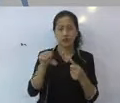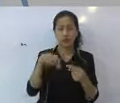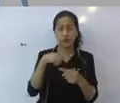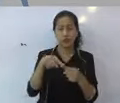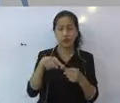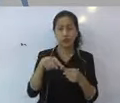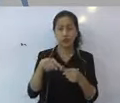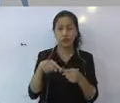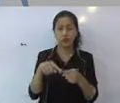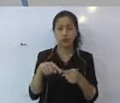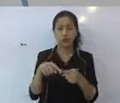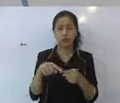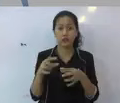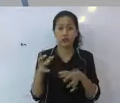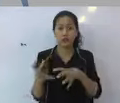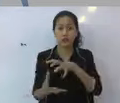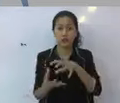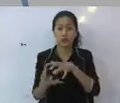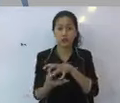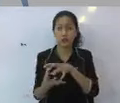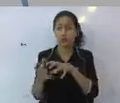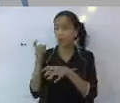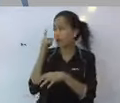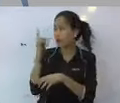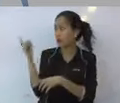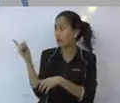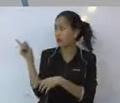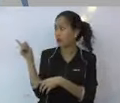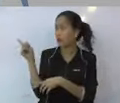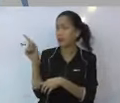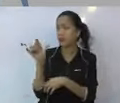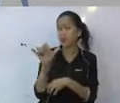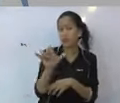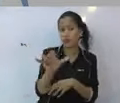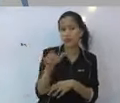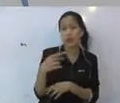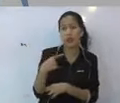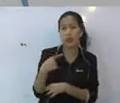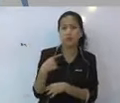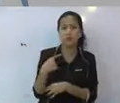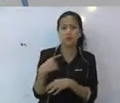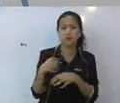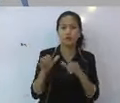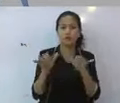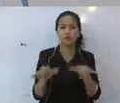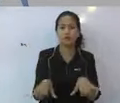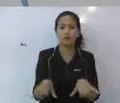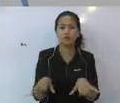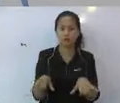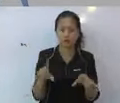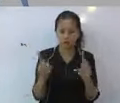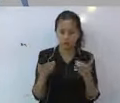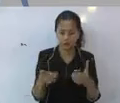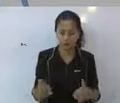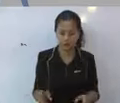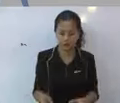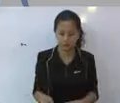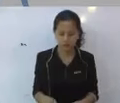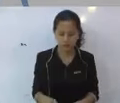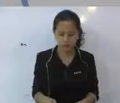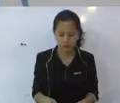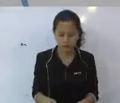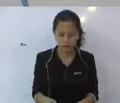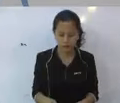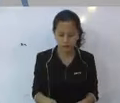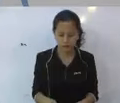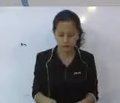to, magkakaroon tayo ng sustainable diet upang makaiwas sa mga sakit. Yun naman talaga ang purpose. Bakit ka ba kumakain ng